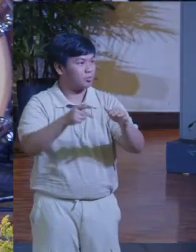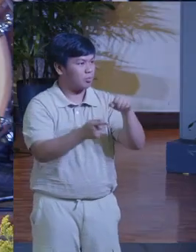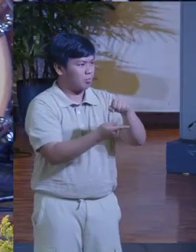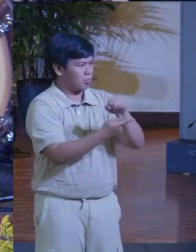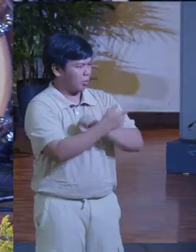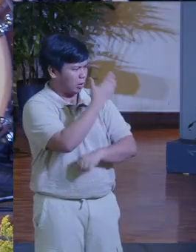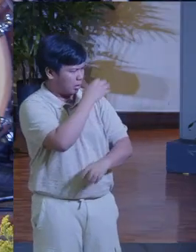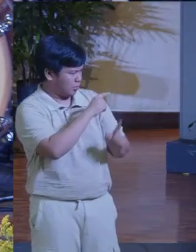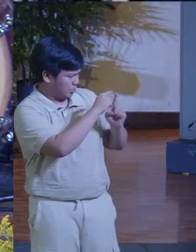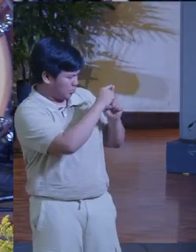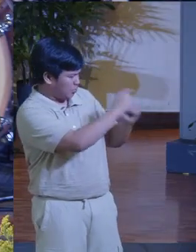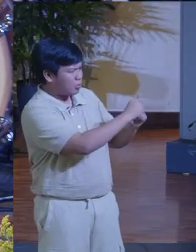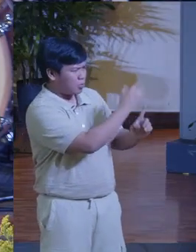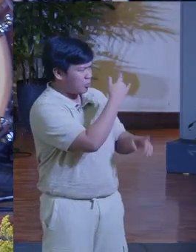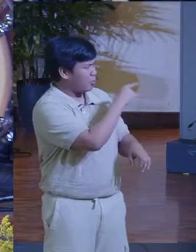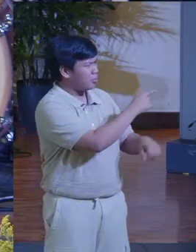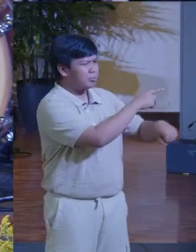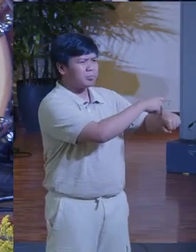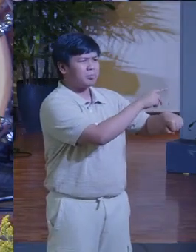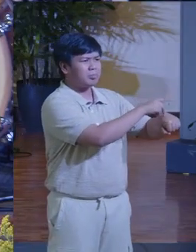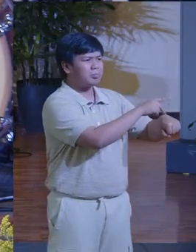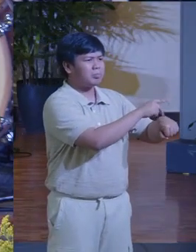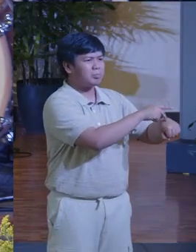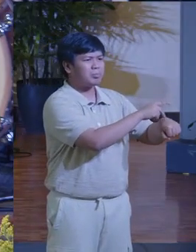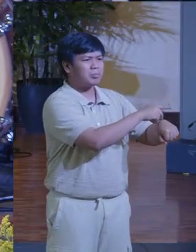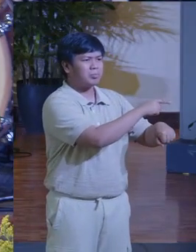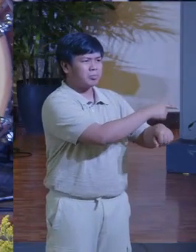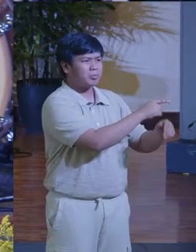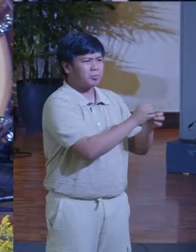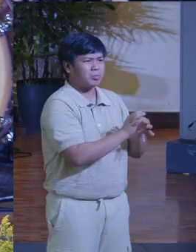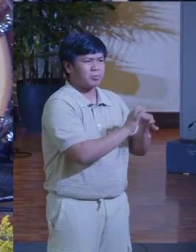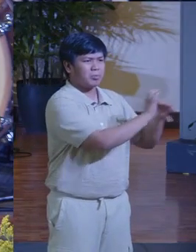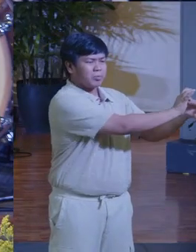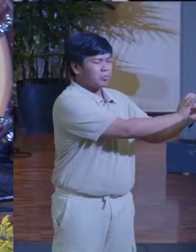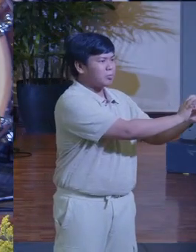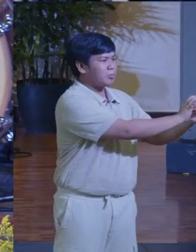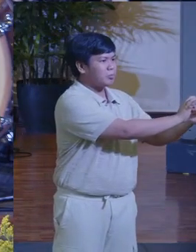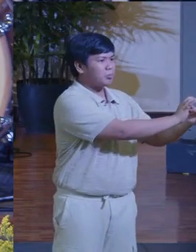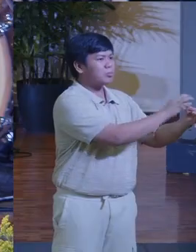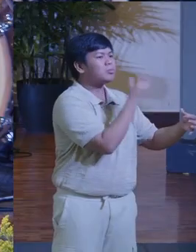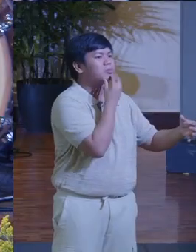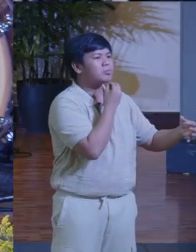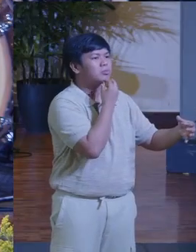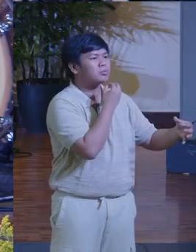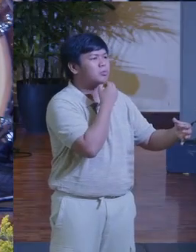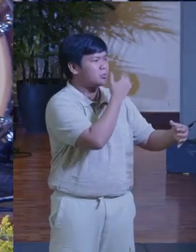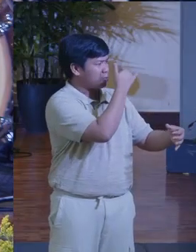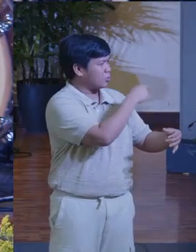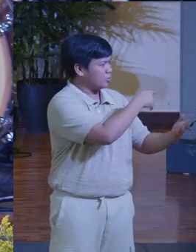sa verses 11 to 14, nakita natin po kung paano